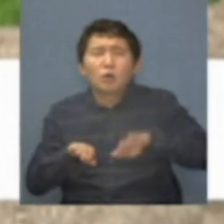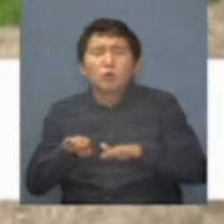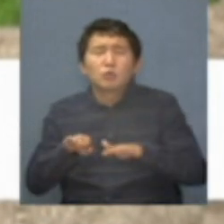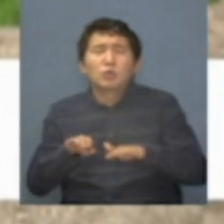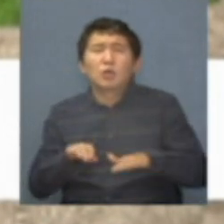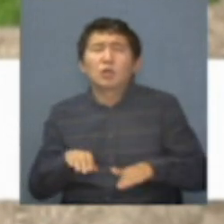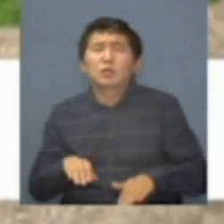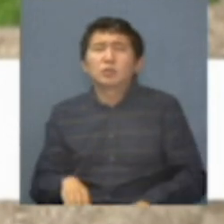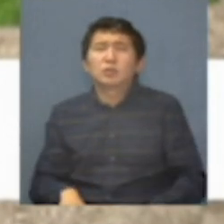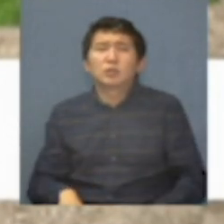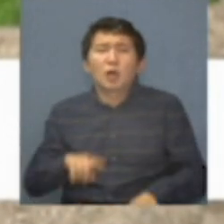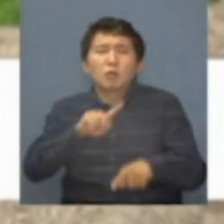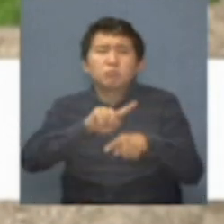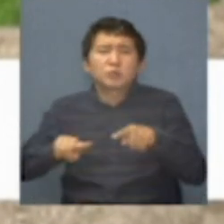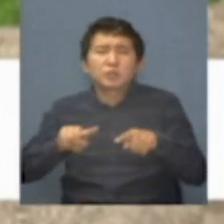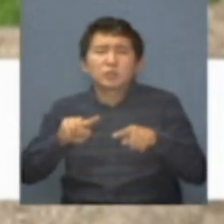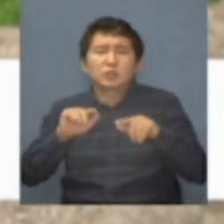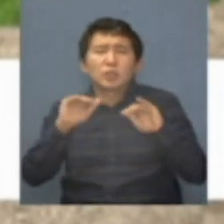зачастую бывают